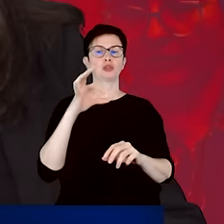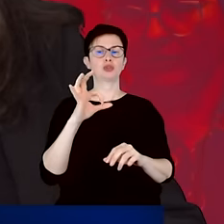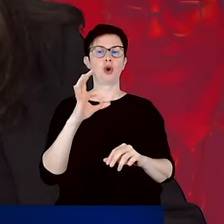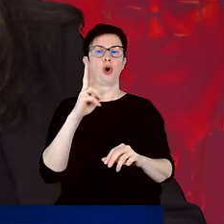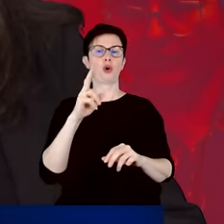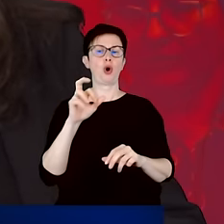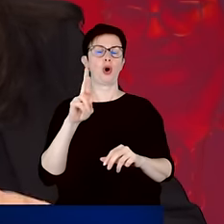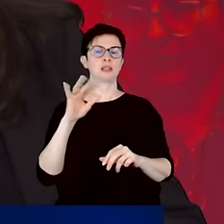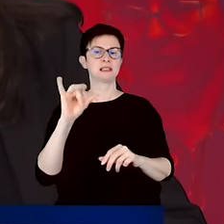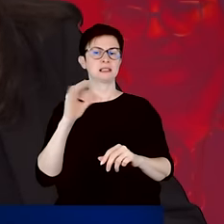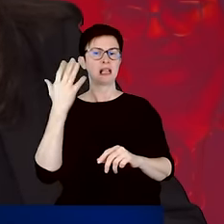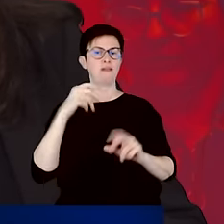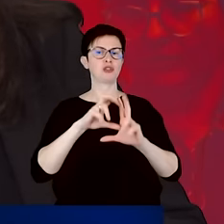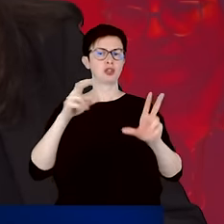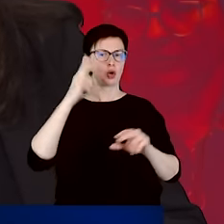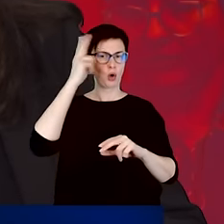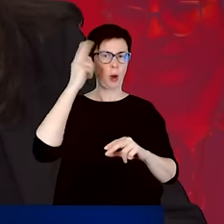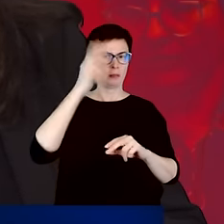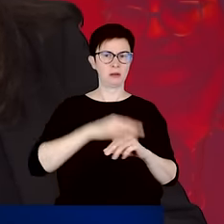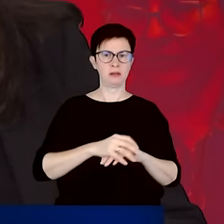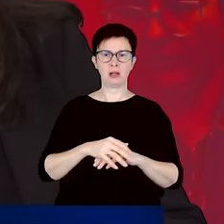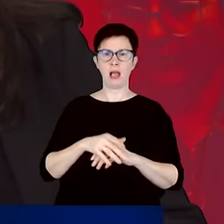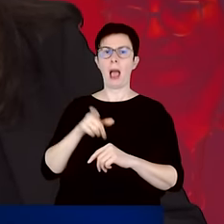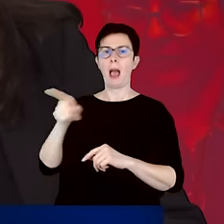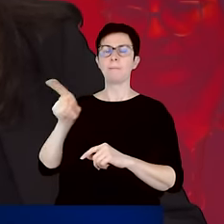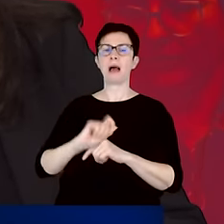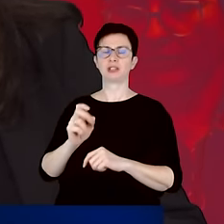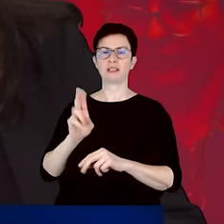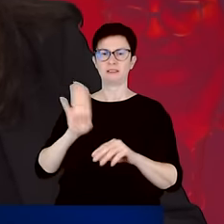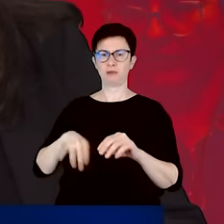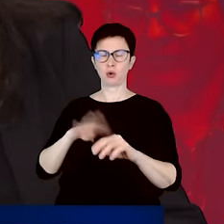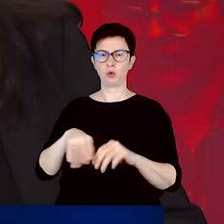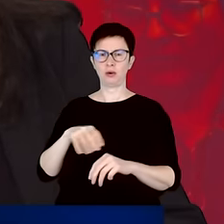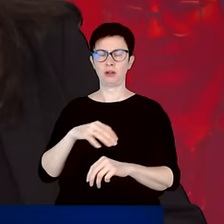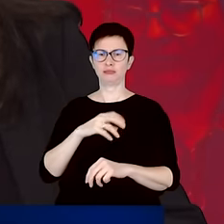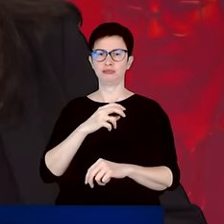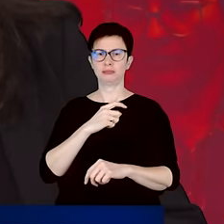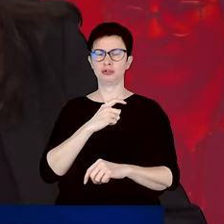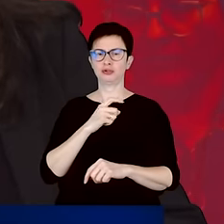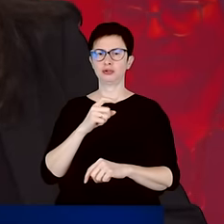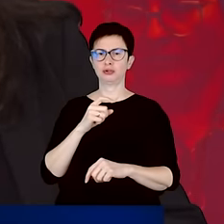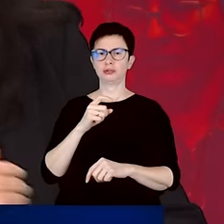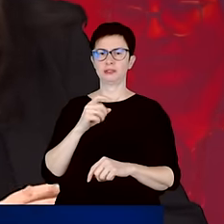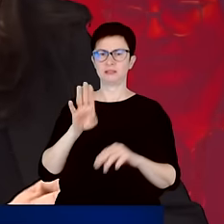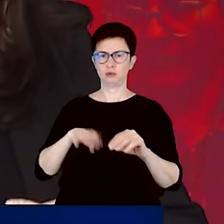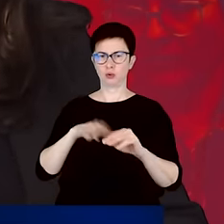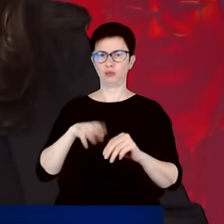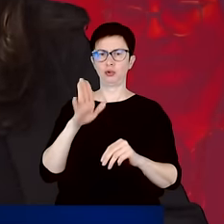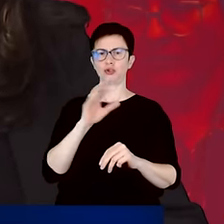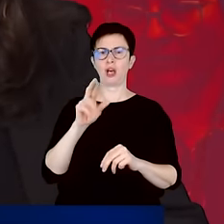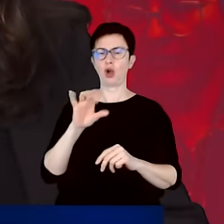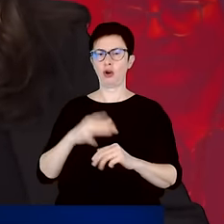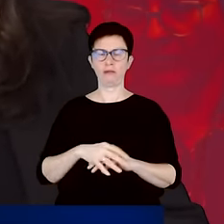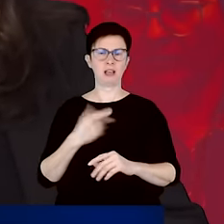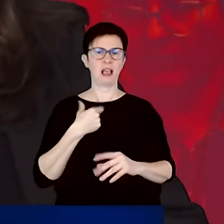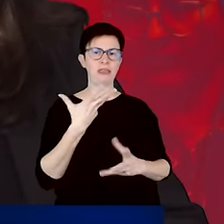za czasów komunistycznych, to jest a pierwszy... A pan jest szeregowym na przykład, czy też... Ja w ogóle jestem... Nawet pan szeregowym. Nawet nie, jest, nie tak? Jestem szeregowym. Okay. Bardzo